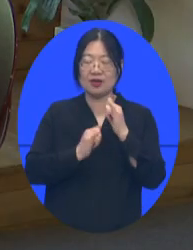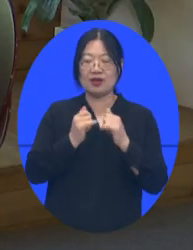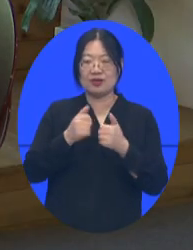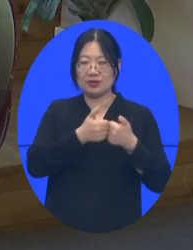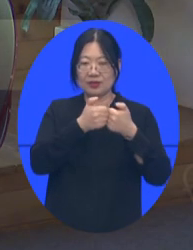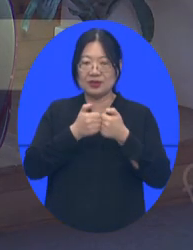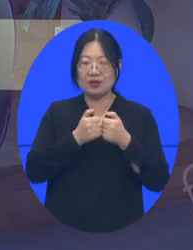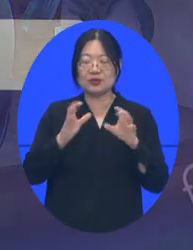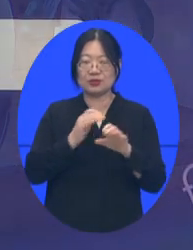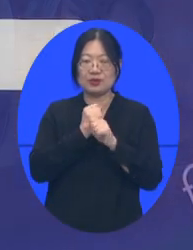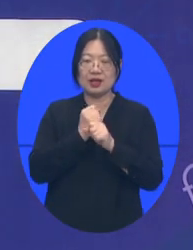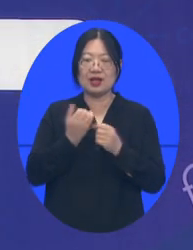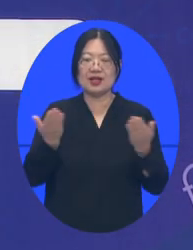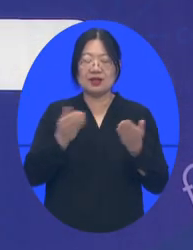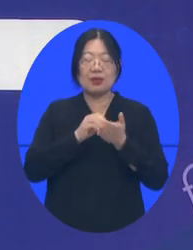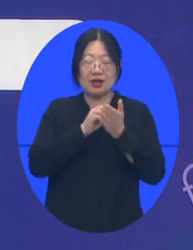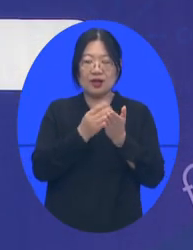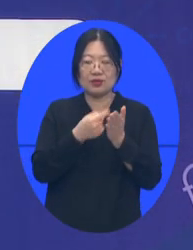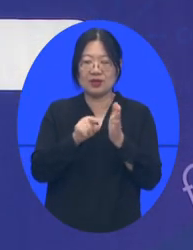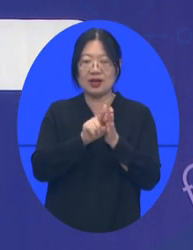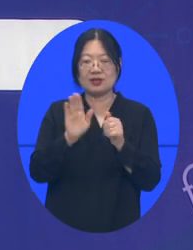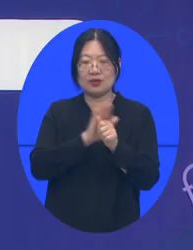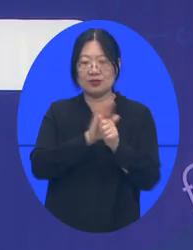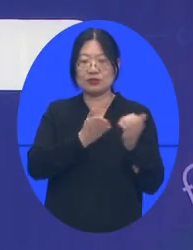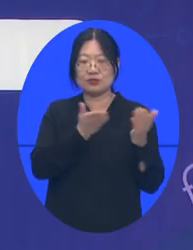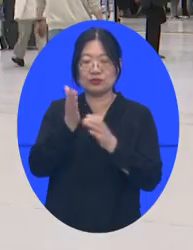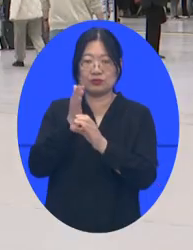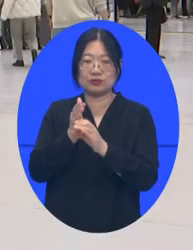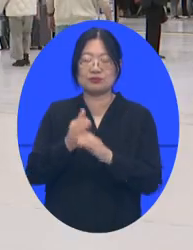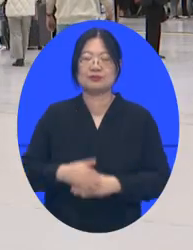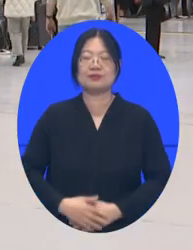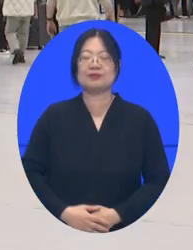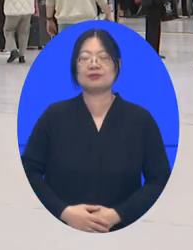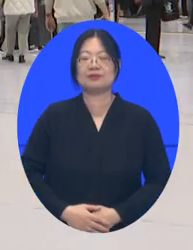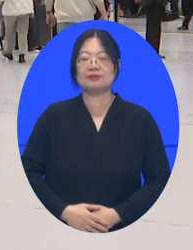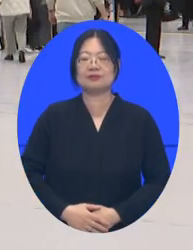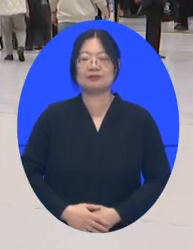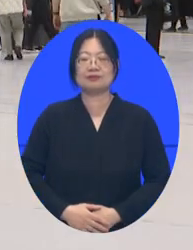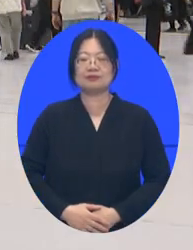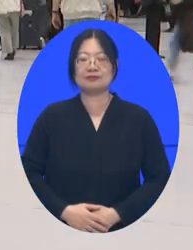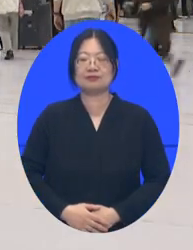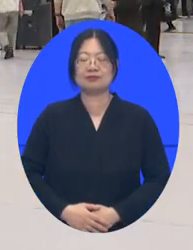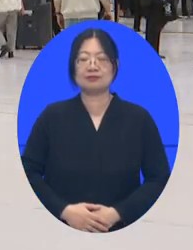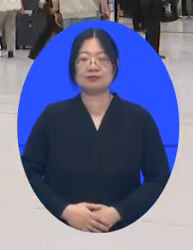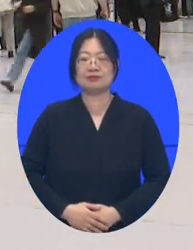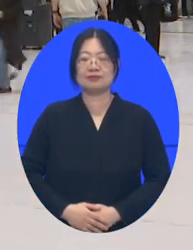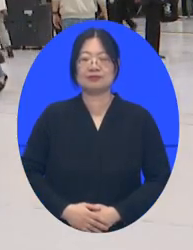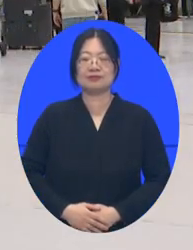종합적인 취업 지원 서비스를 제공하고 있습니다. GTV 뉴스 최창순입니다.